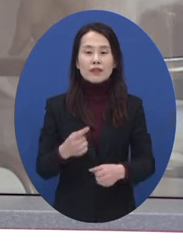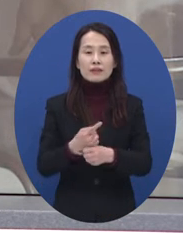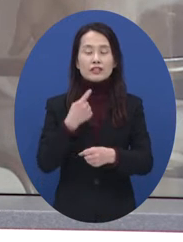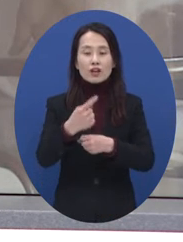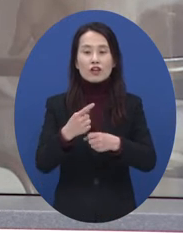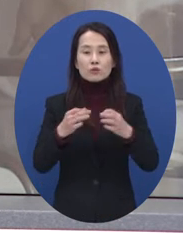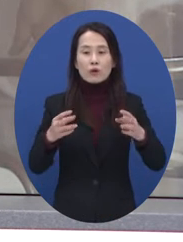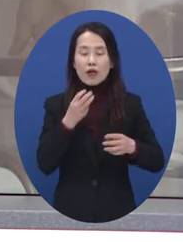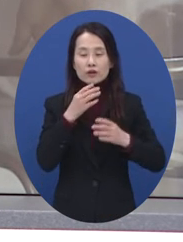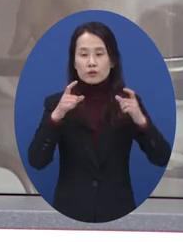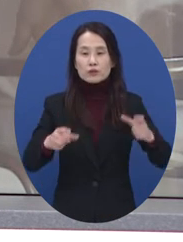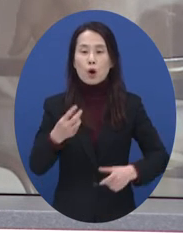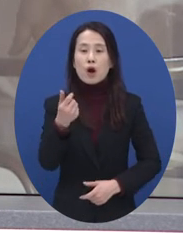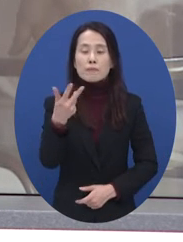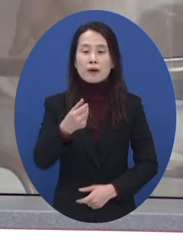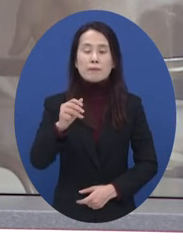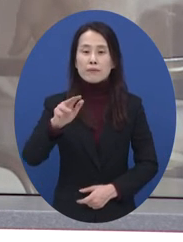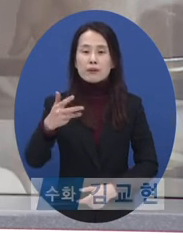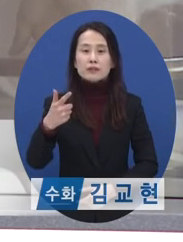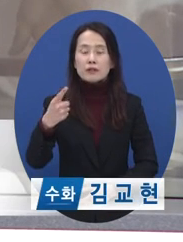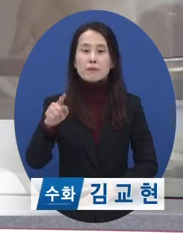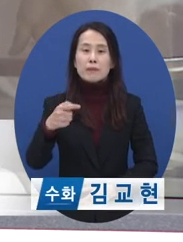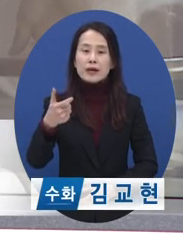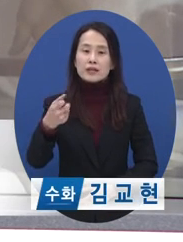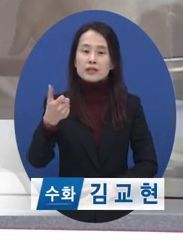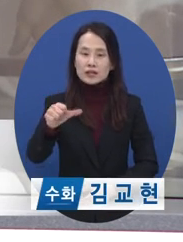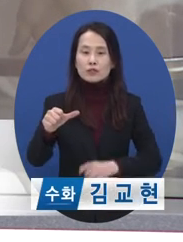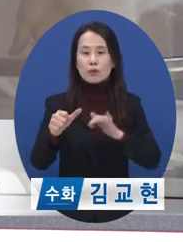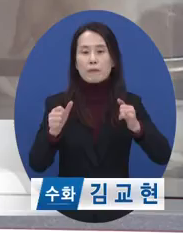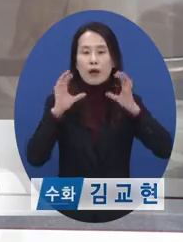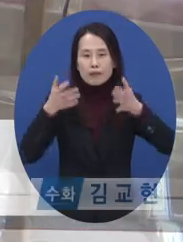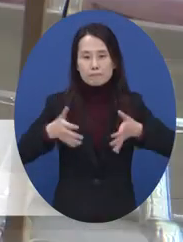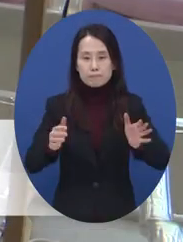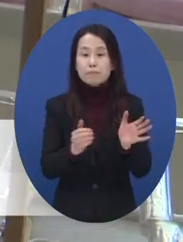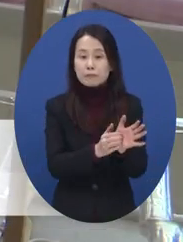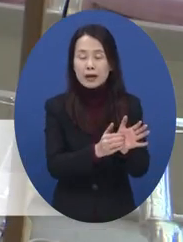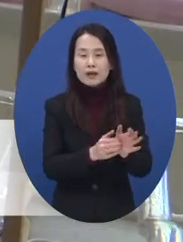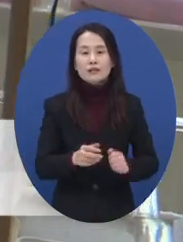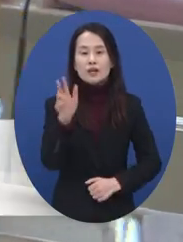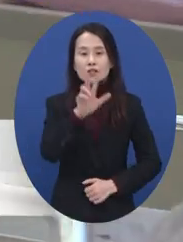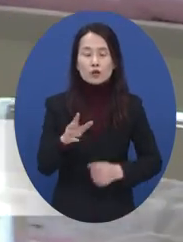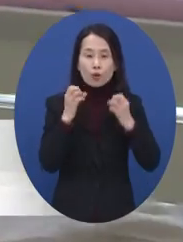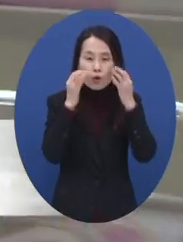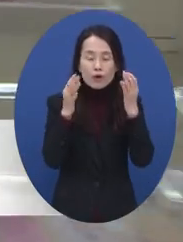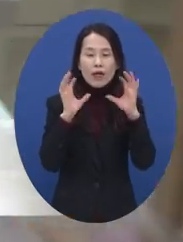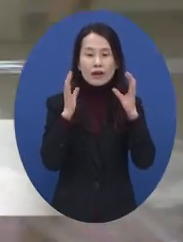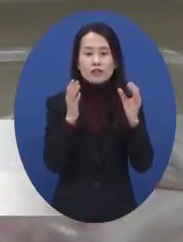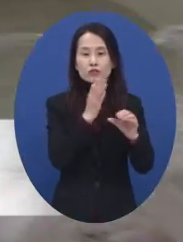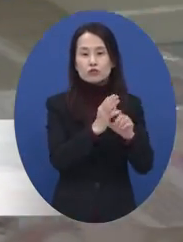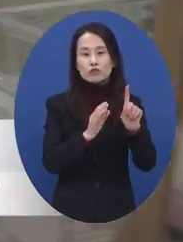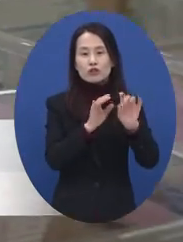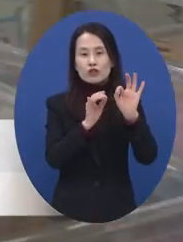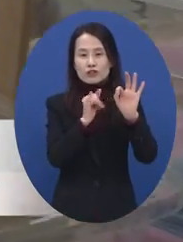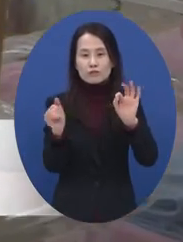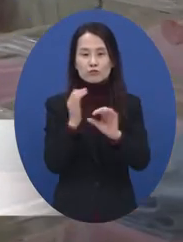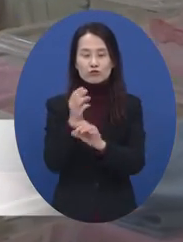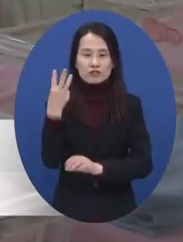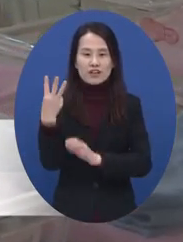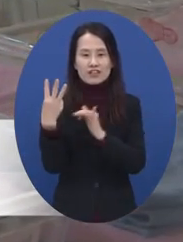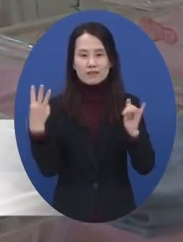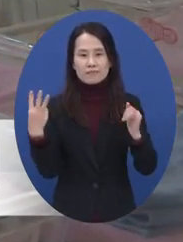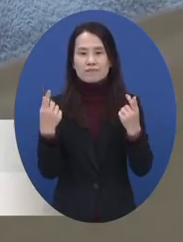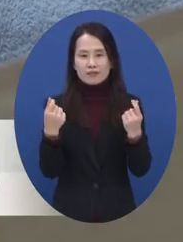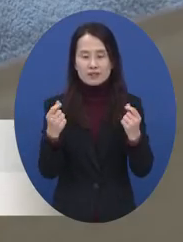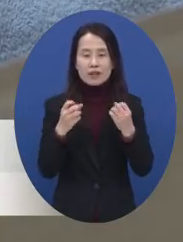작년 경기도에서 만 88,000 100일은 5명의 태어난 곳으로 조사됐습니다 전국 신세가 10명 중 3명 에 달하는 수치입니다